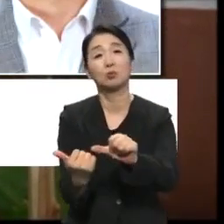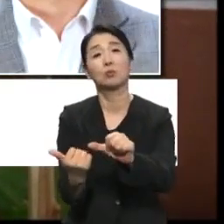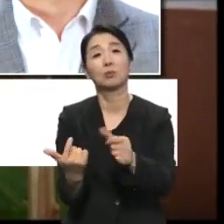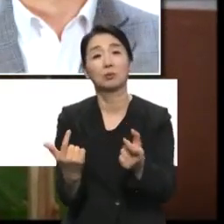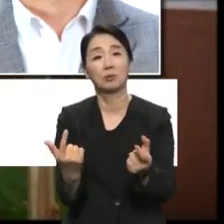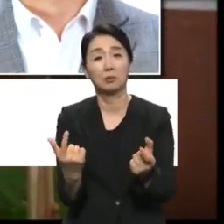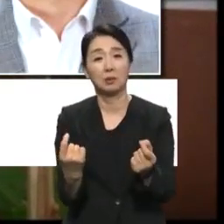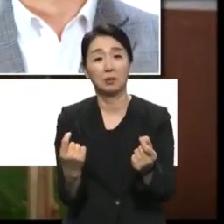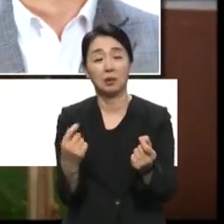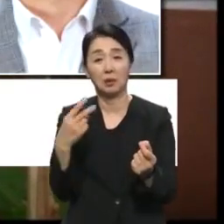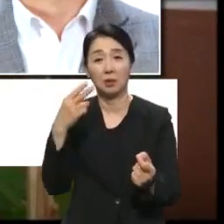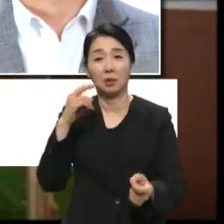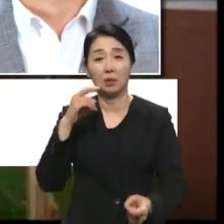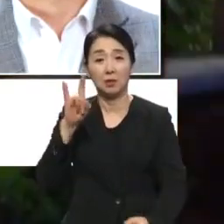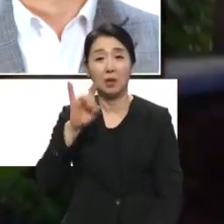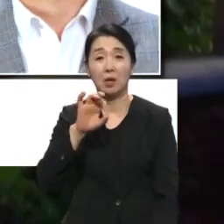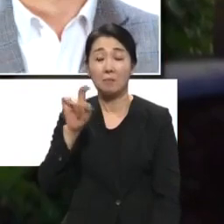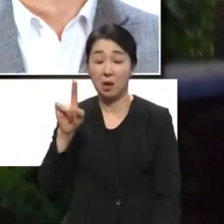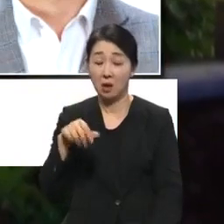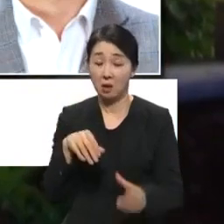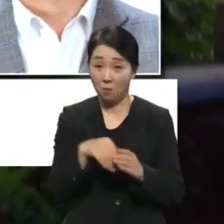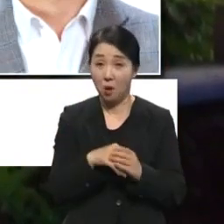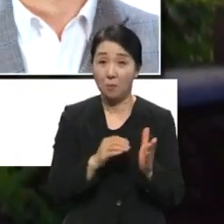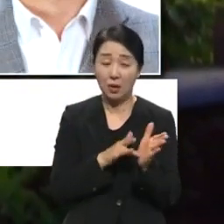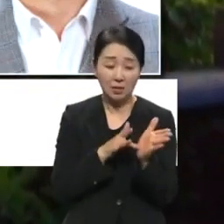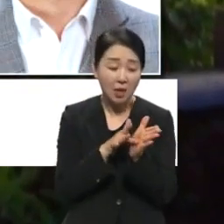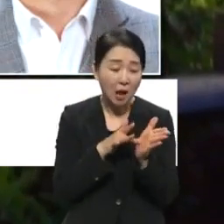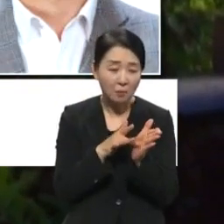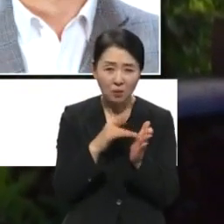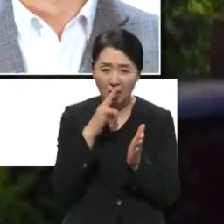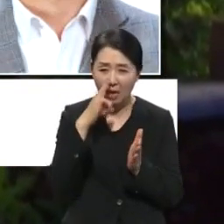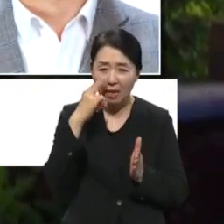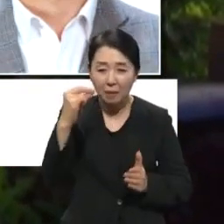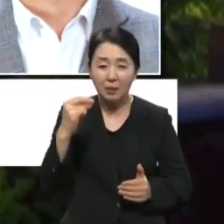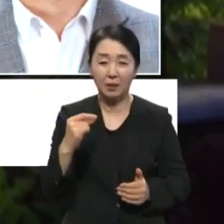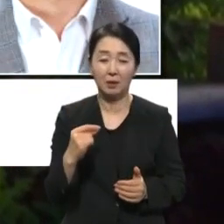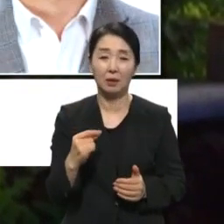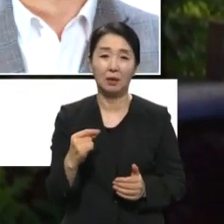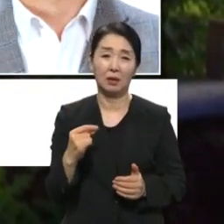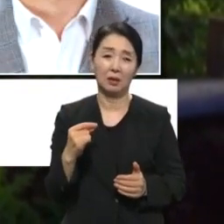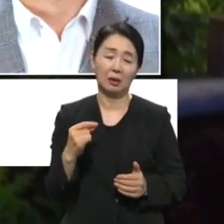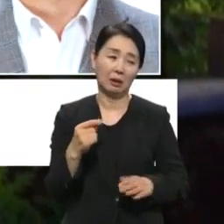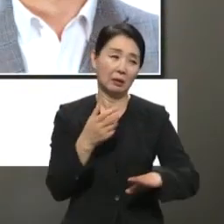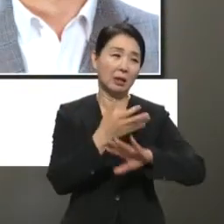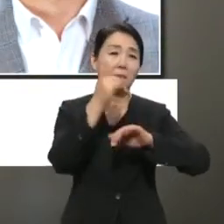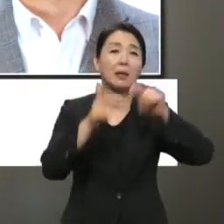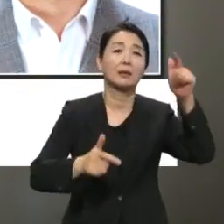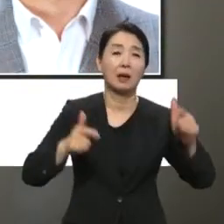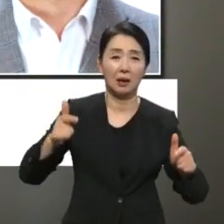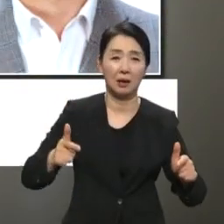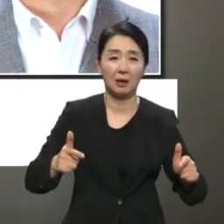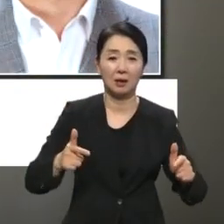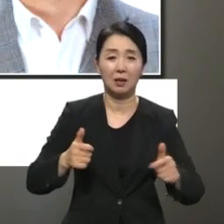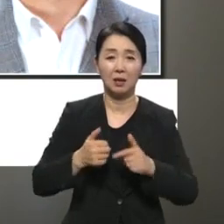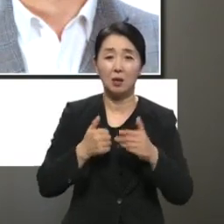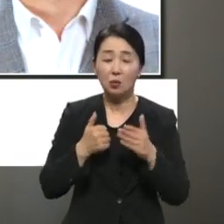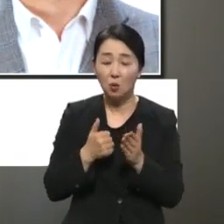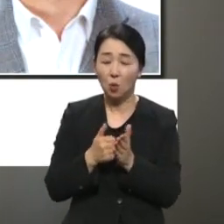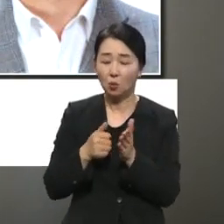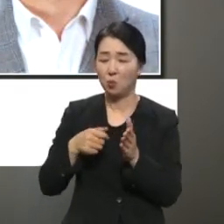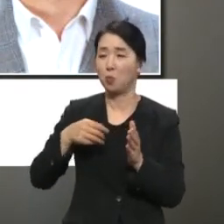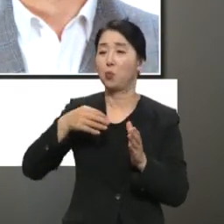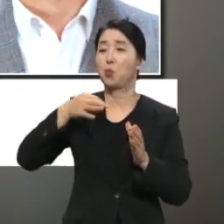않았나 대마 성분을 포함해서 약물에 감수성이 워낙 편차가 크기 때문에 그런 것들을